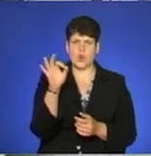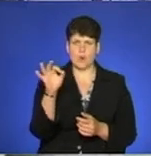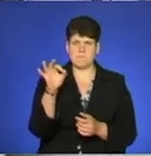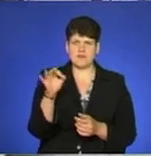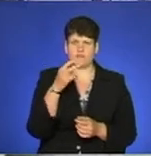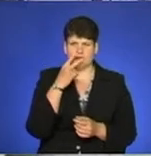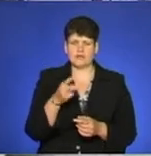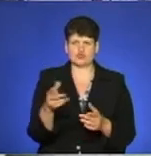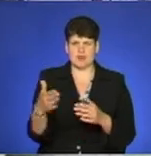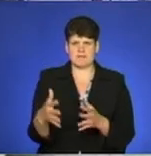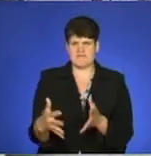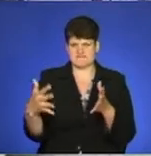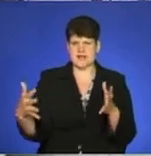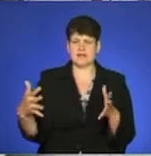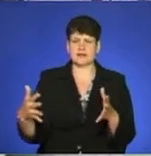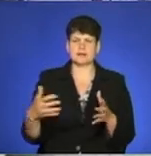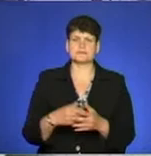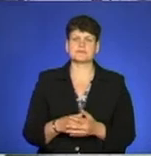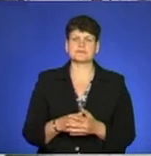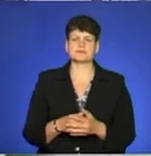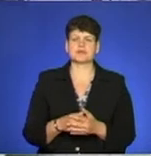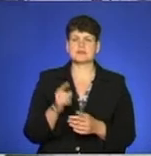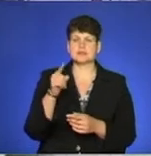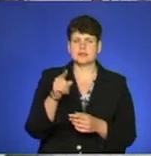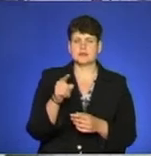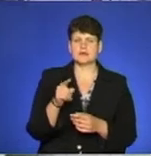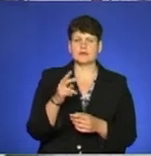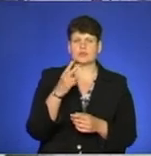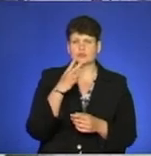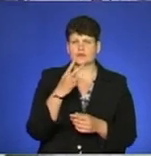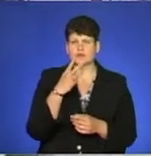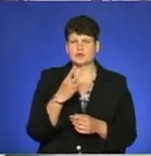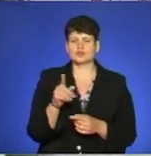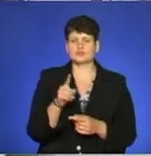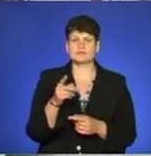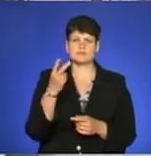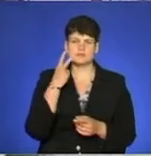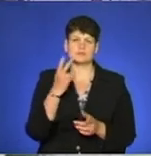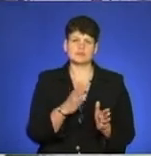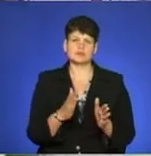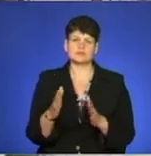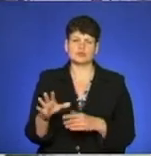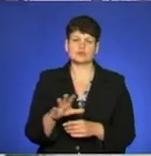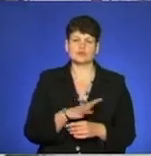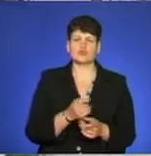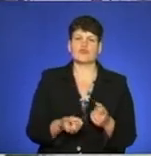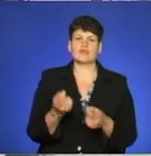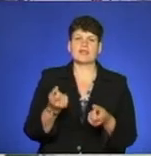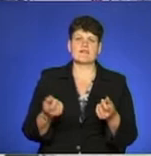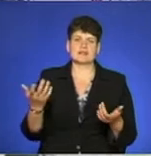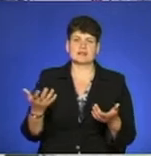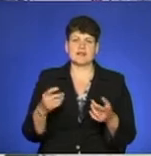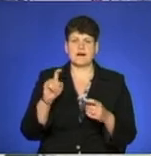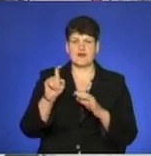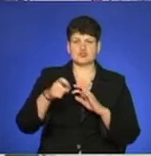риба була не маленька, велика. З тих слідів на балі видно, що це систематично відбувалося. Були також виявлені відповідні